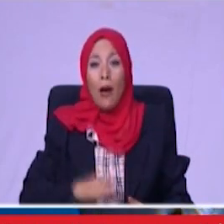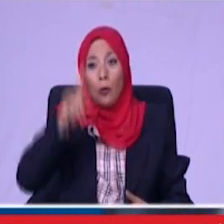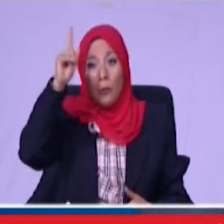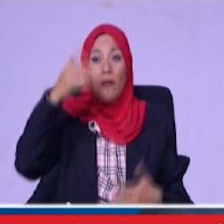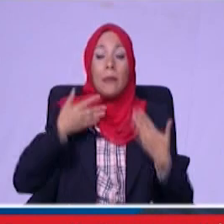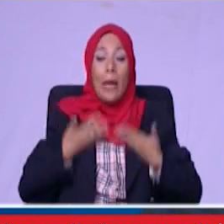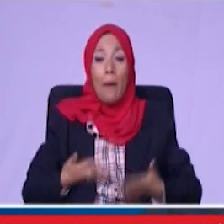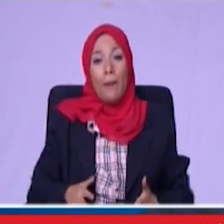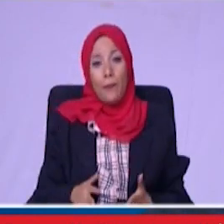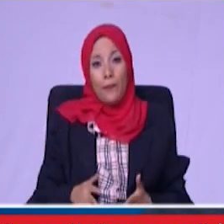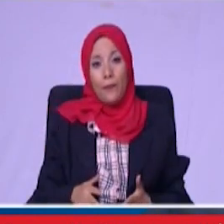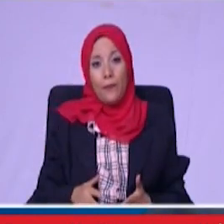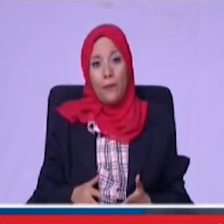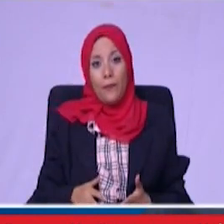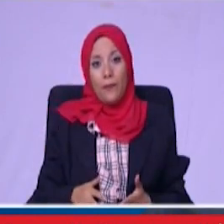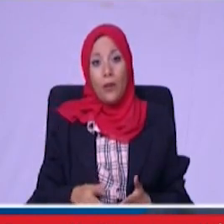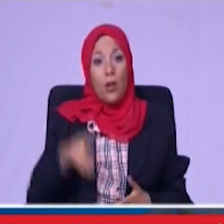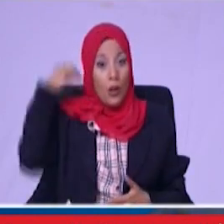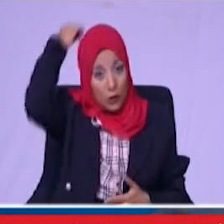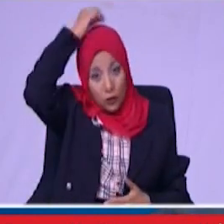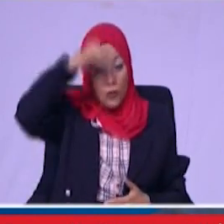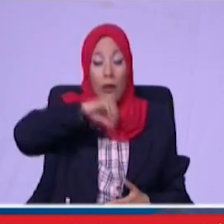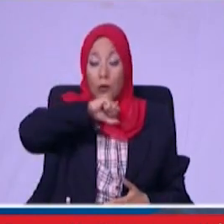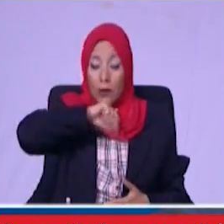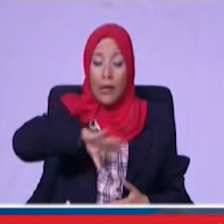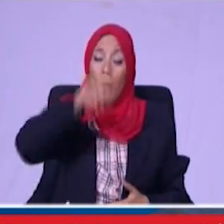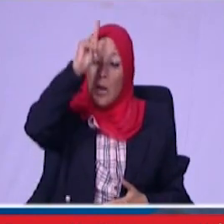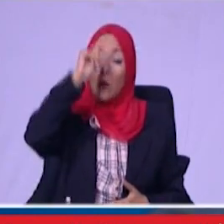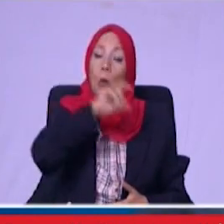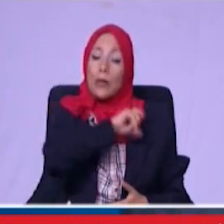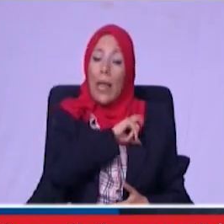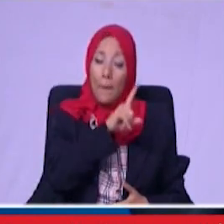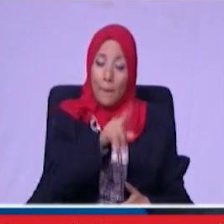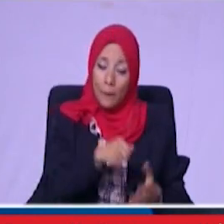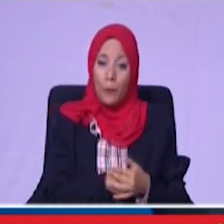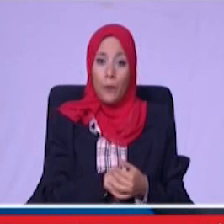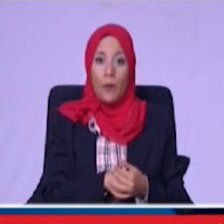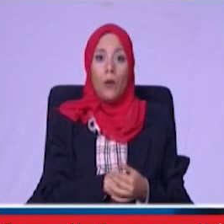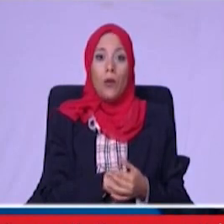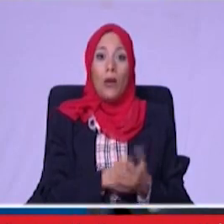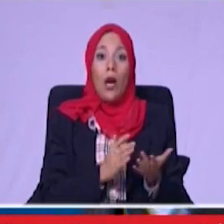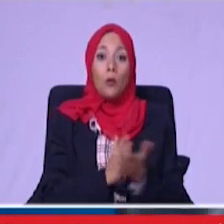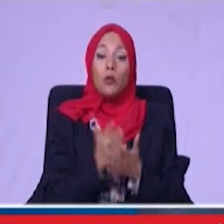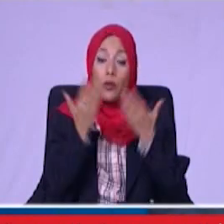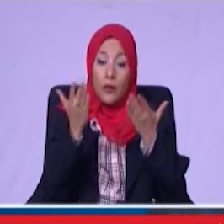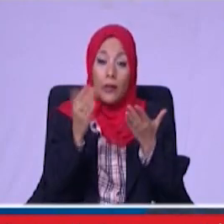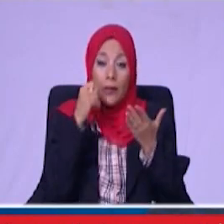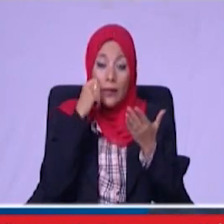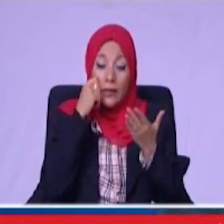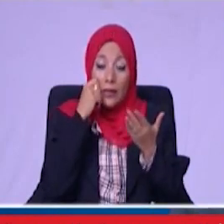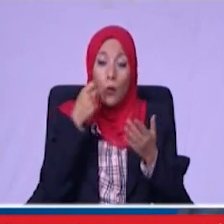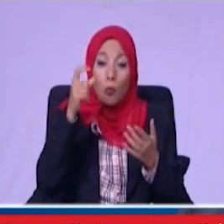وغير المسلم يعني سيدنا النبي محمد صلى الله عليه وسلم شفعت تنال غير المسلم